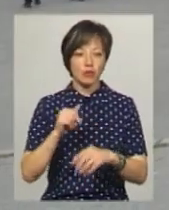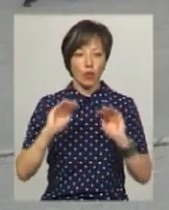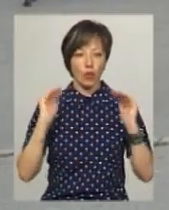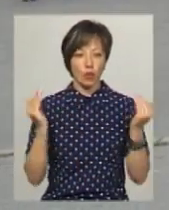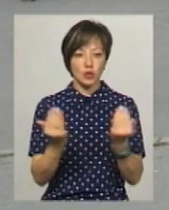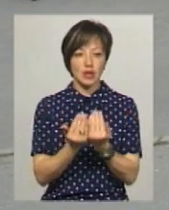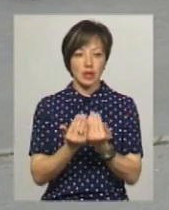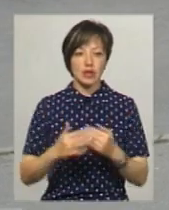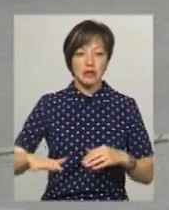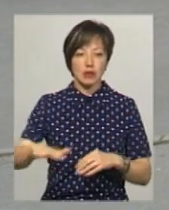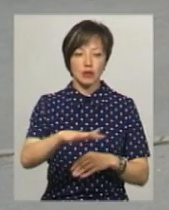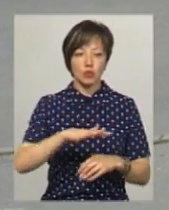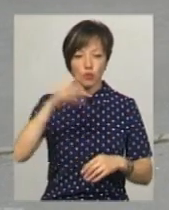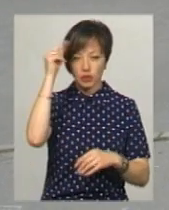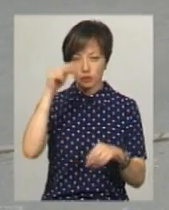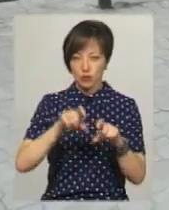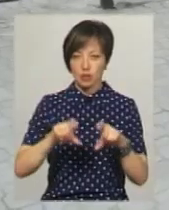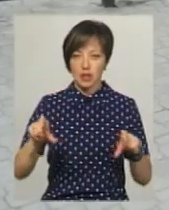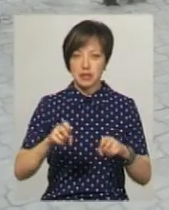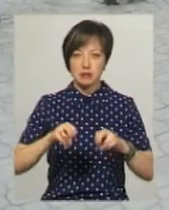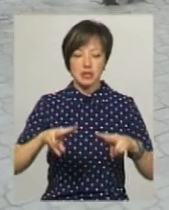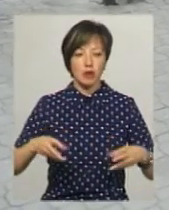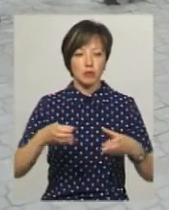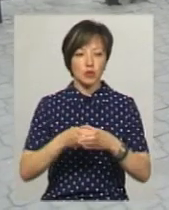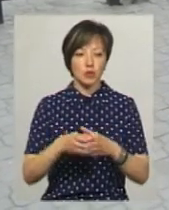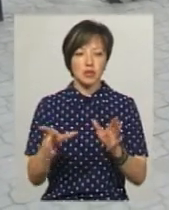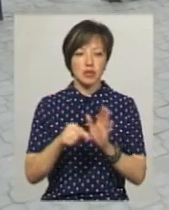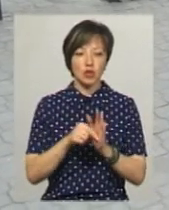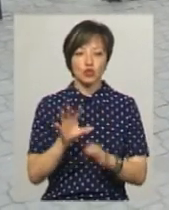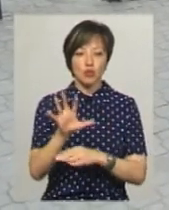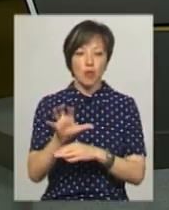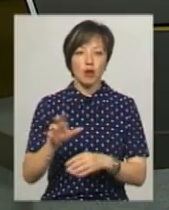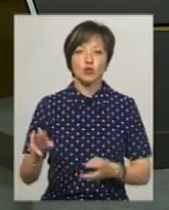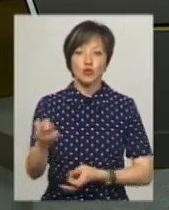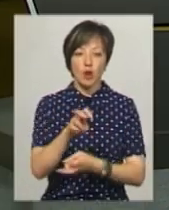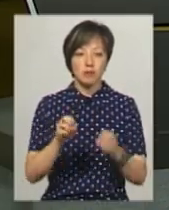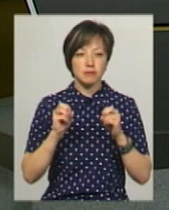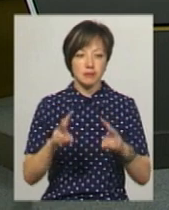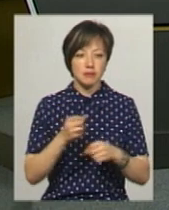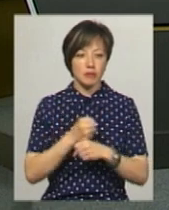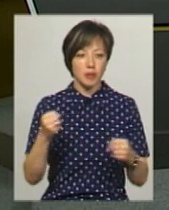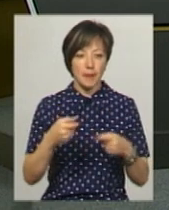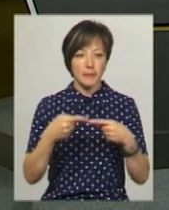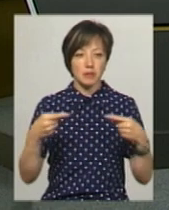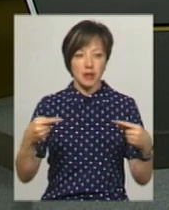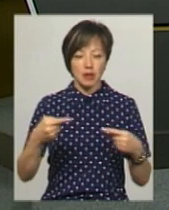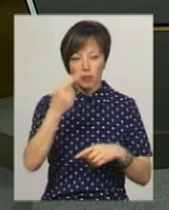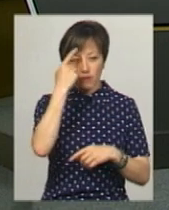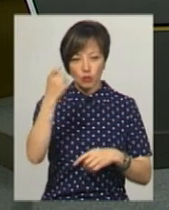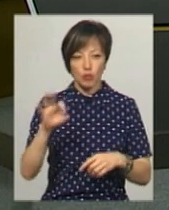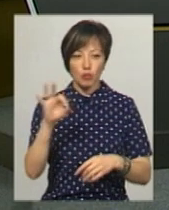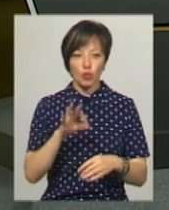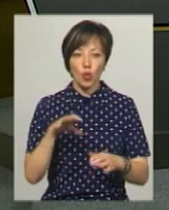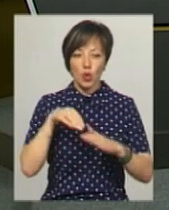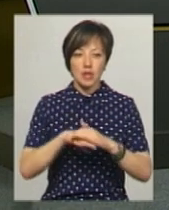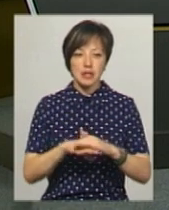огородили територію навчального закладу. Спеціальні підрозділи з собаками шукають вибухонебезпечні предмети. Нагадаю, повідомлення про